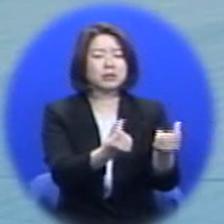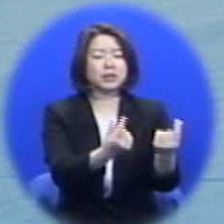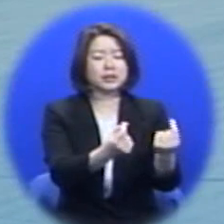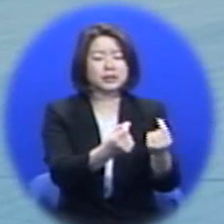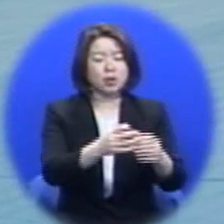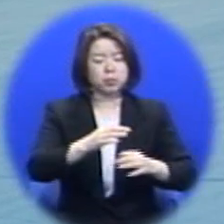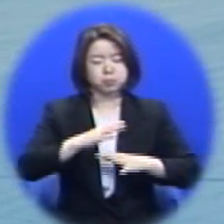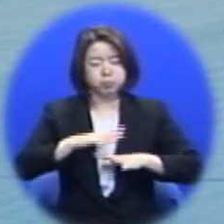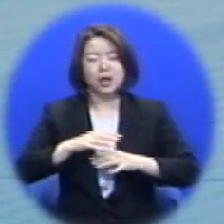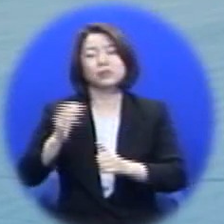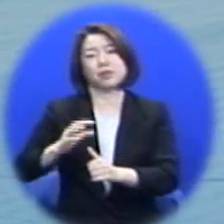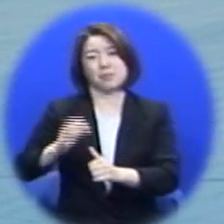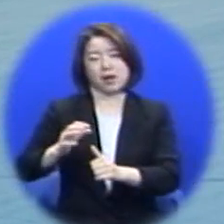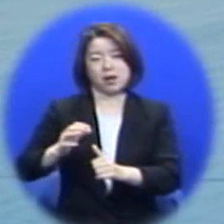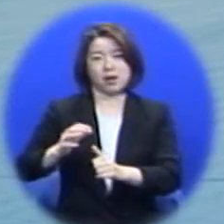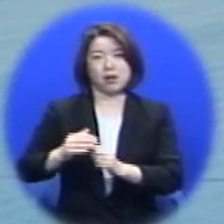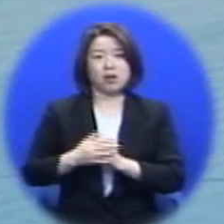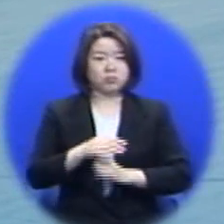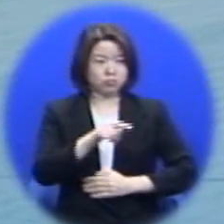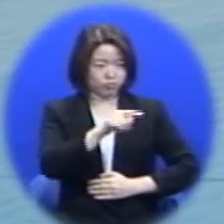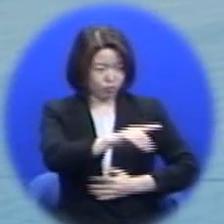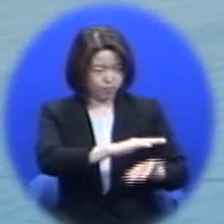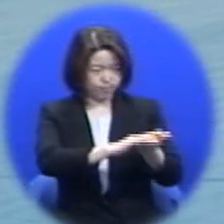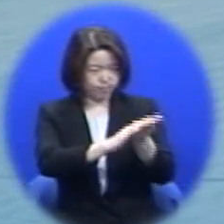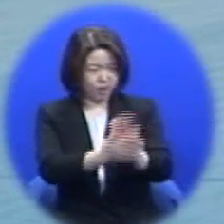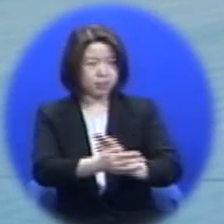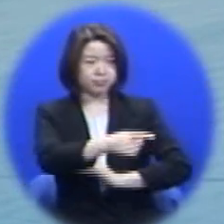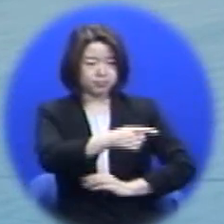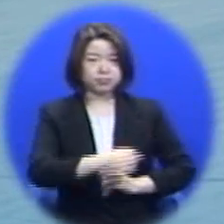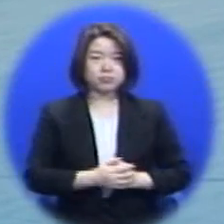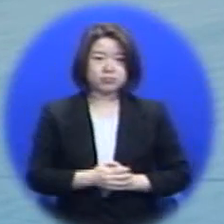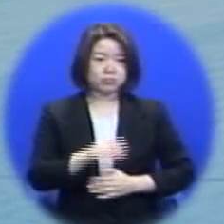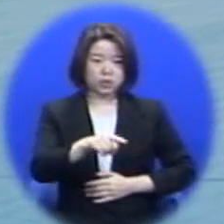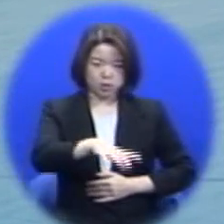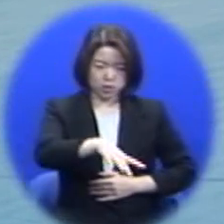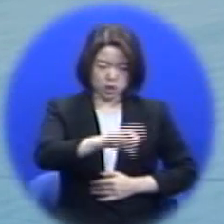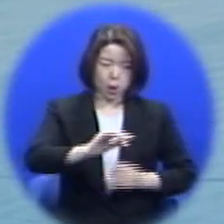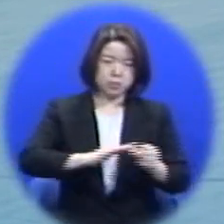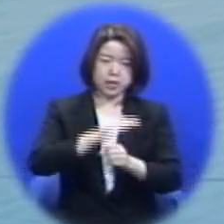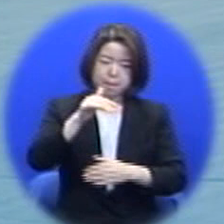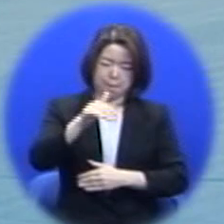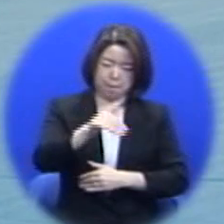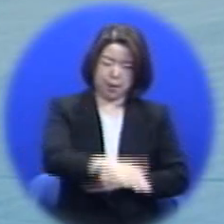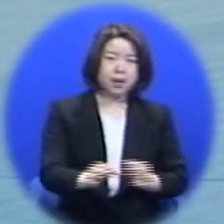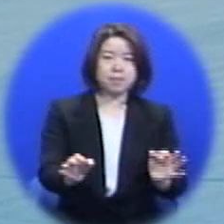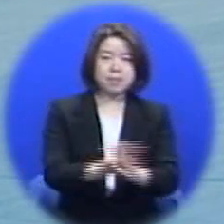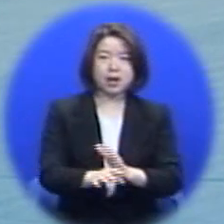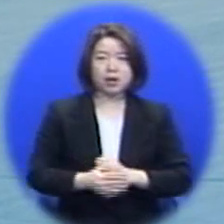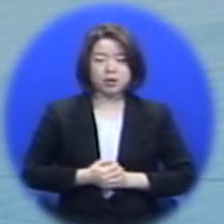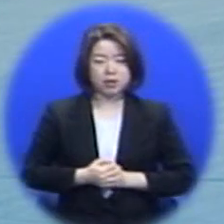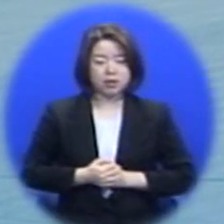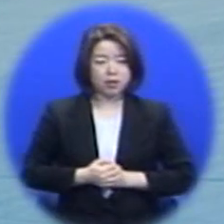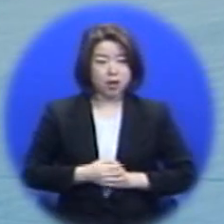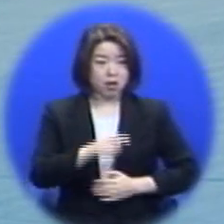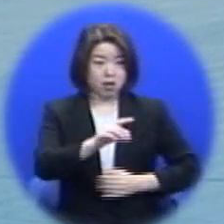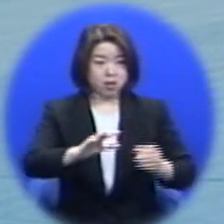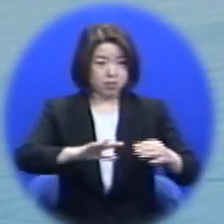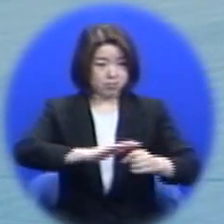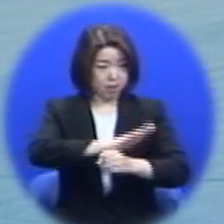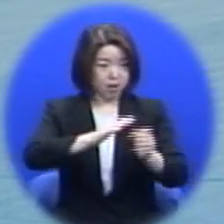책망. 너 변했어. 너 처음 사랑 없어. 사랑하는 사람